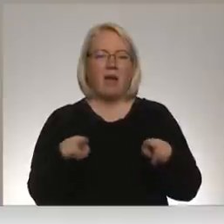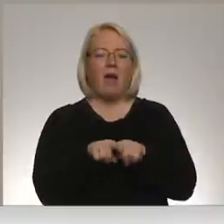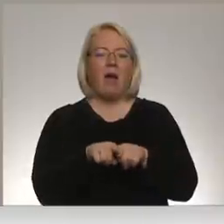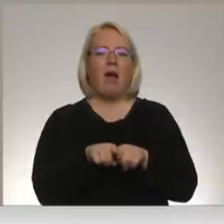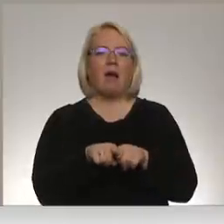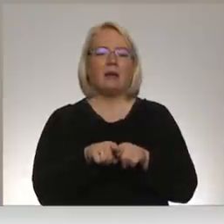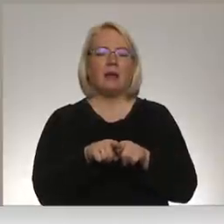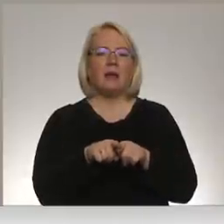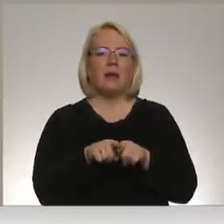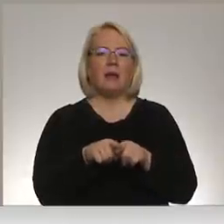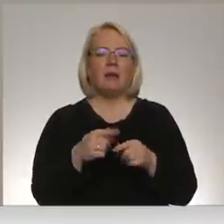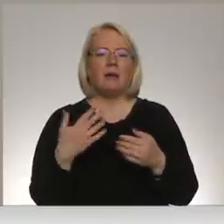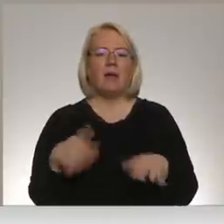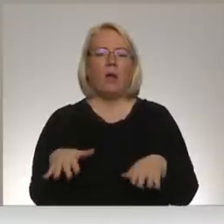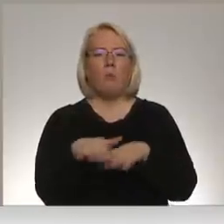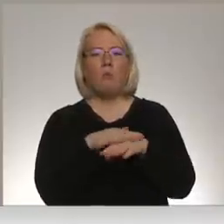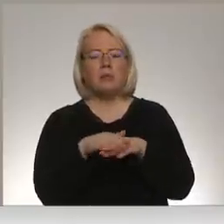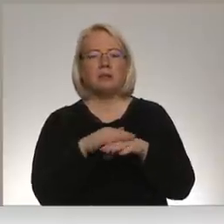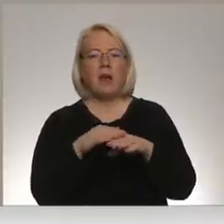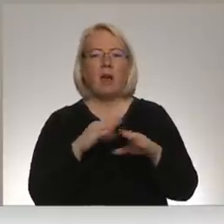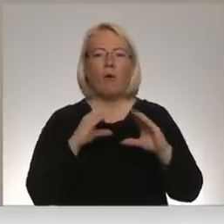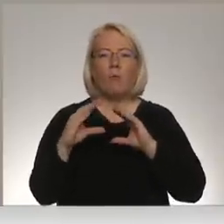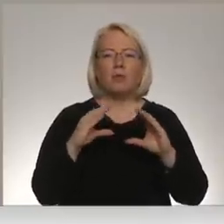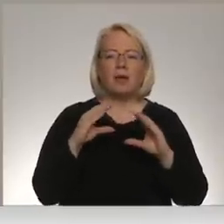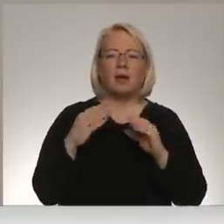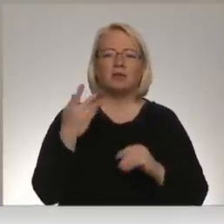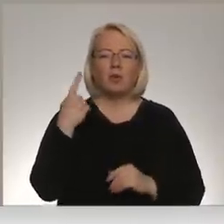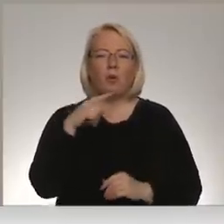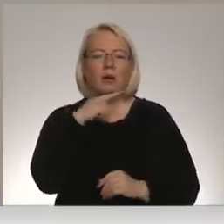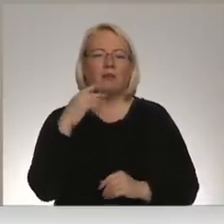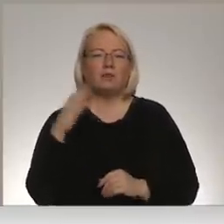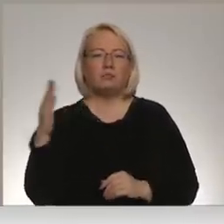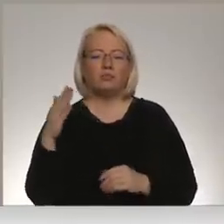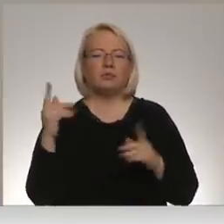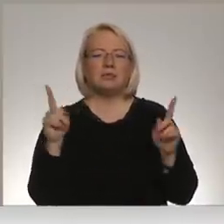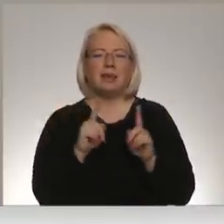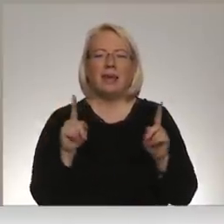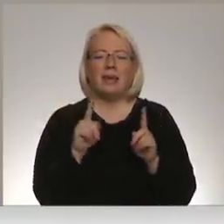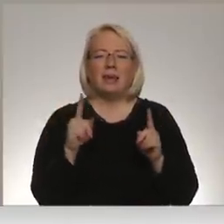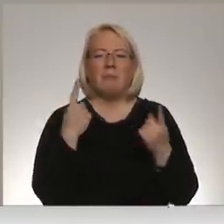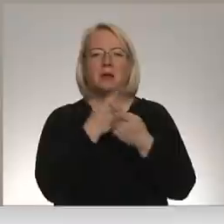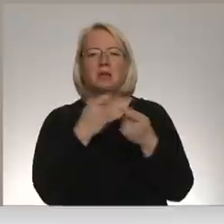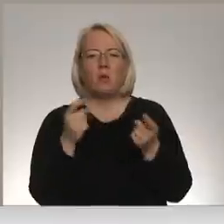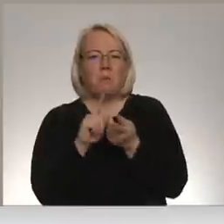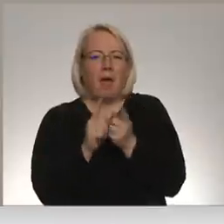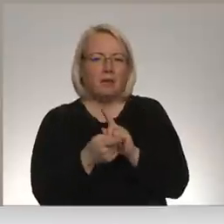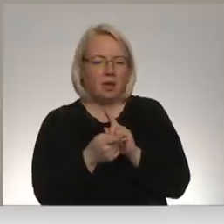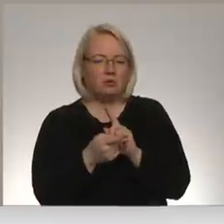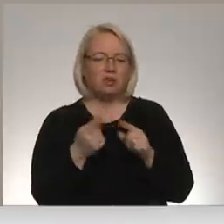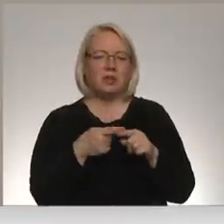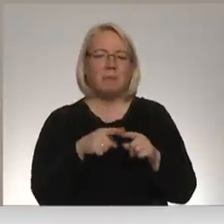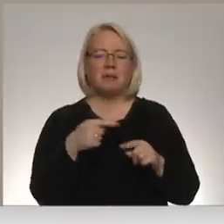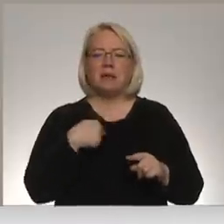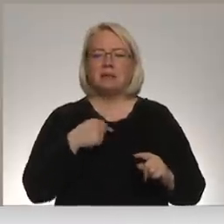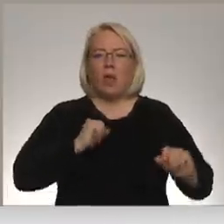akcenti publiskajā komunikācijā no Krievijas amatpersonu puses ir mainījušies, tā kā es šobrīd atturētos tiešām šim